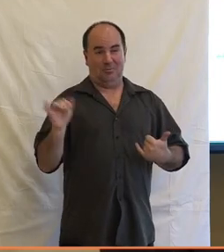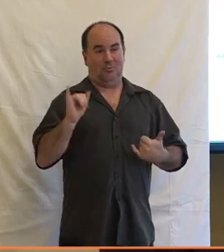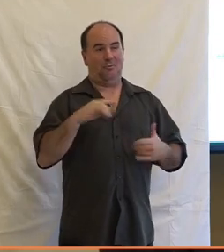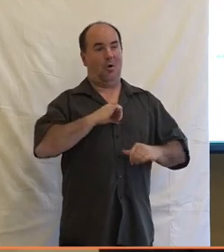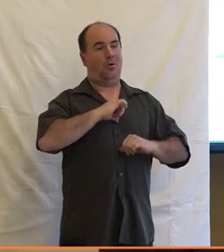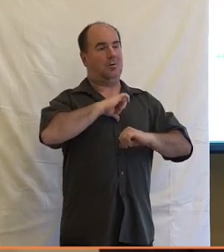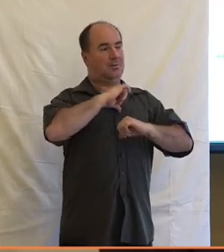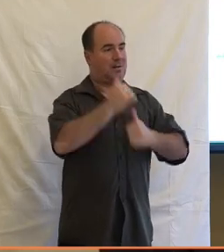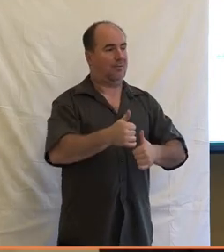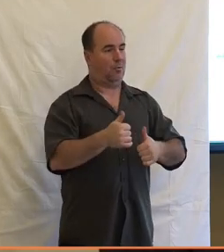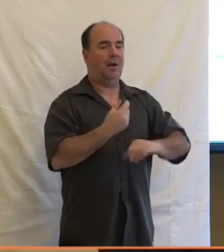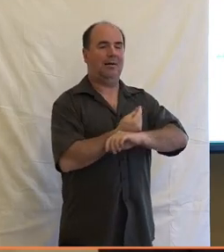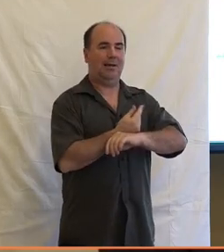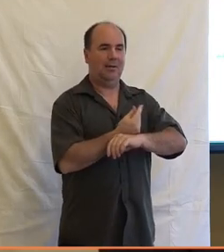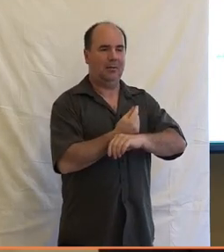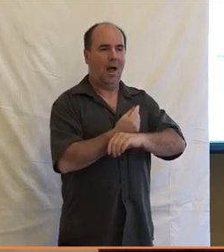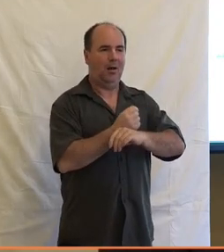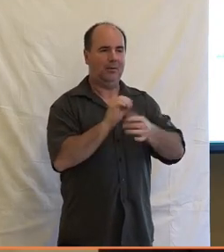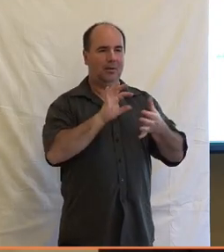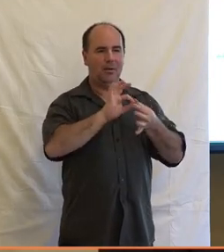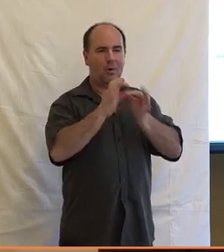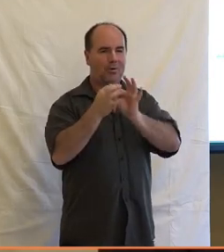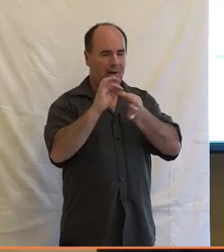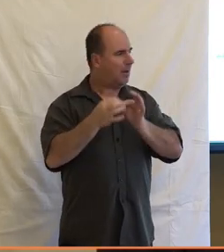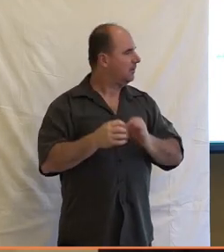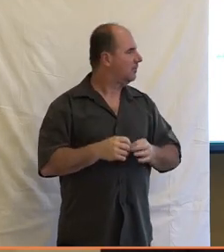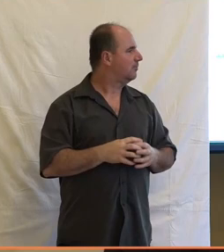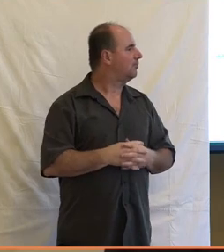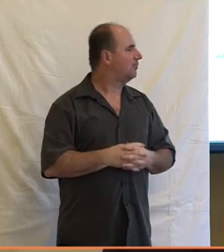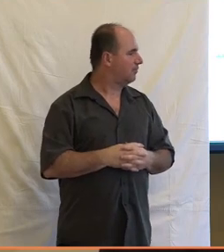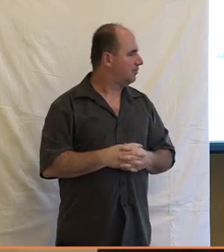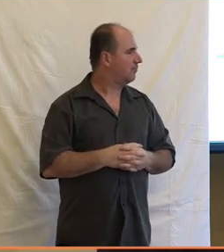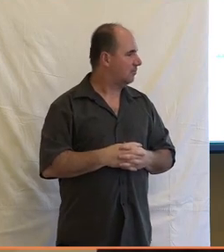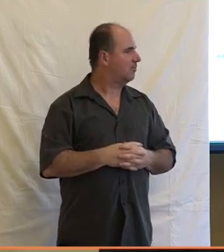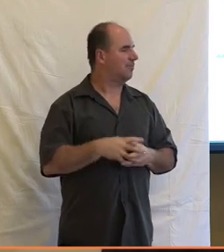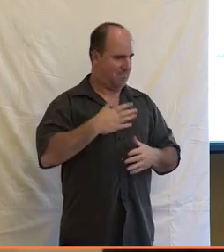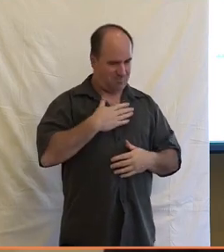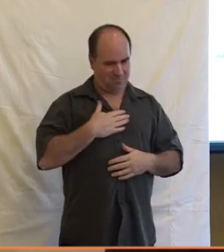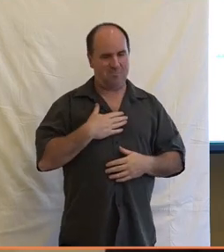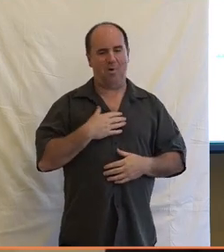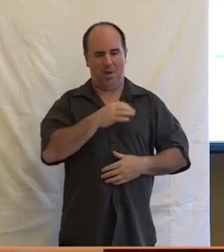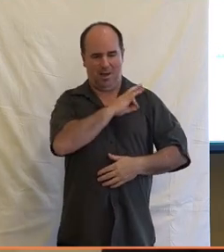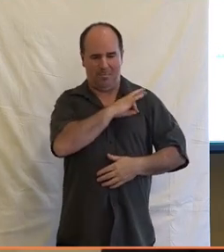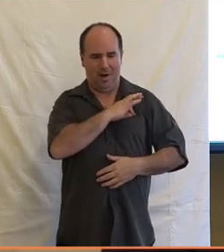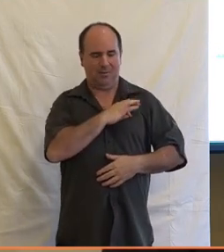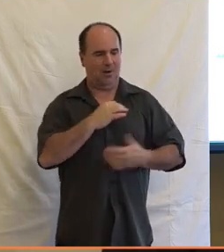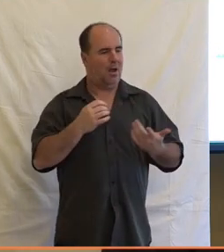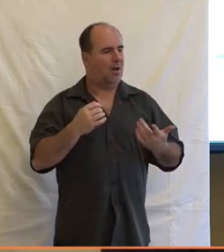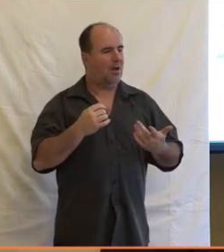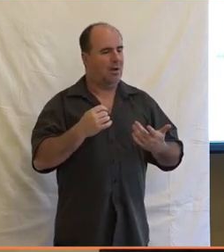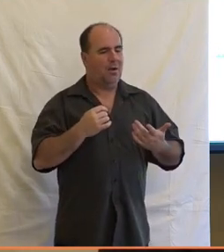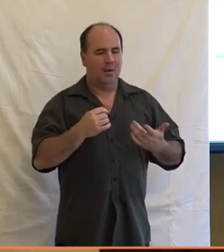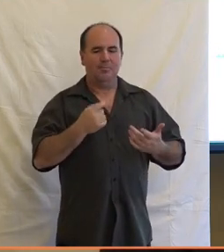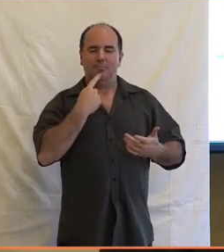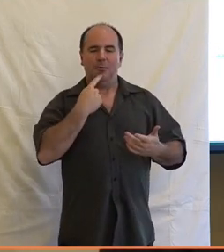máme, tak jak říká jedna moje kamarádka, designérka, to jsou mladí 25-letí lidé z iPhony